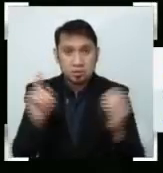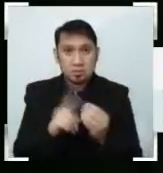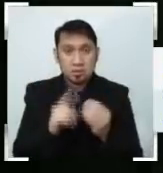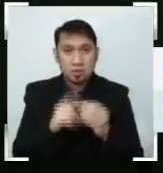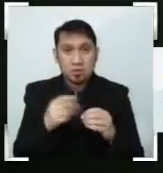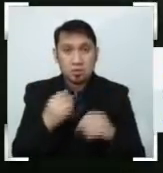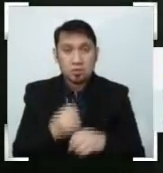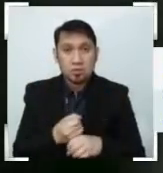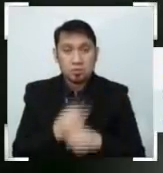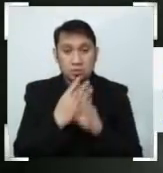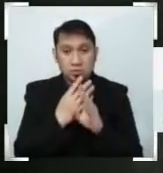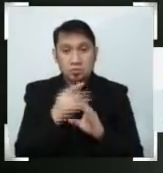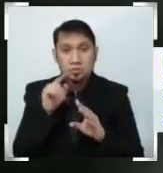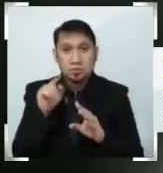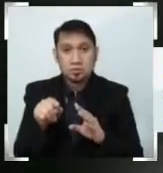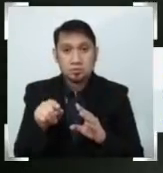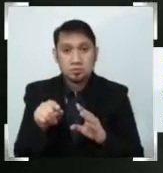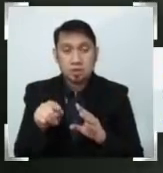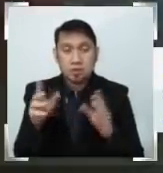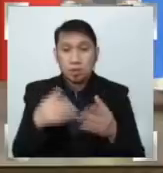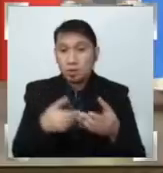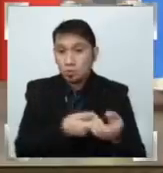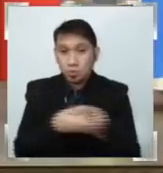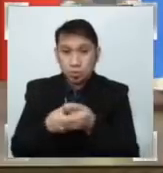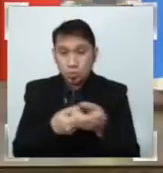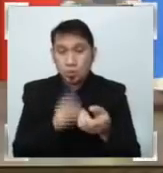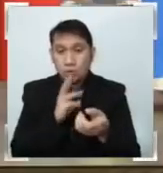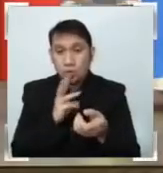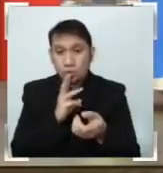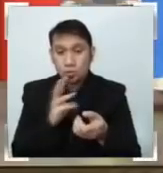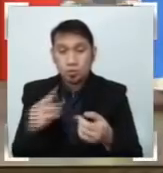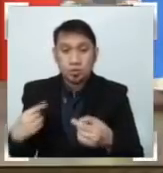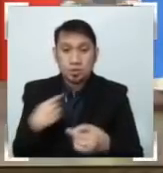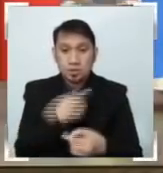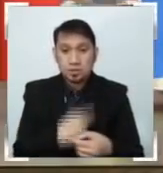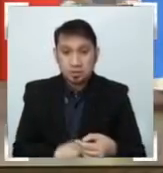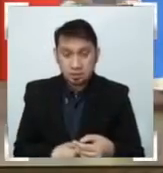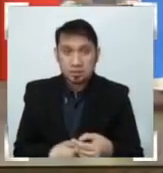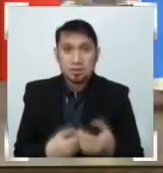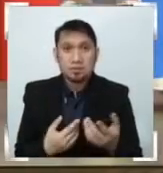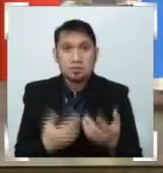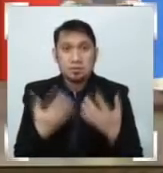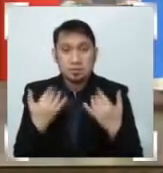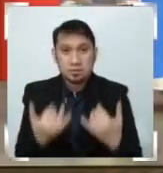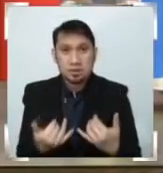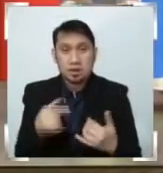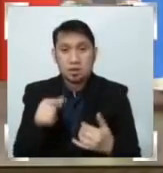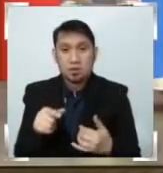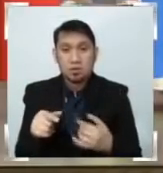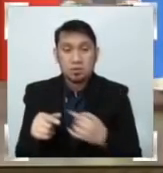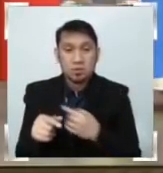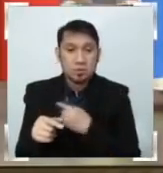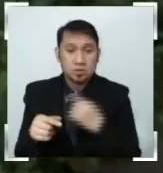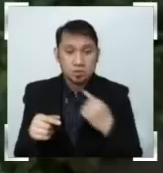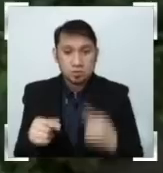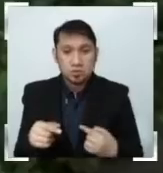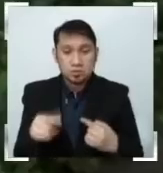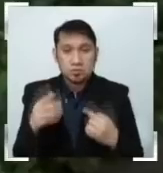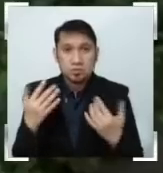China Coast Guard sa mga bangka ng mga sibilyang Pilipino. Hinimok din niya ang Pangulo na maging consistent sa pag-iit ng soberanya ng